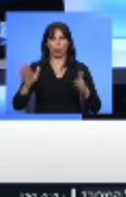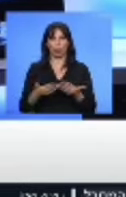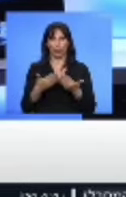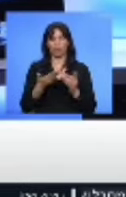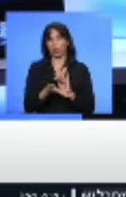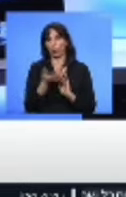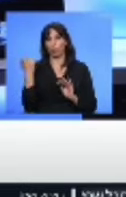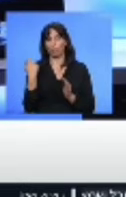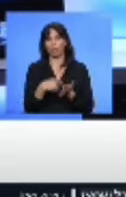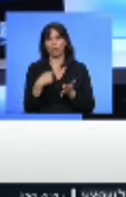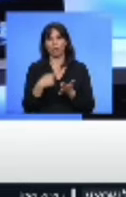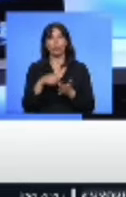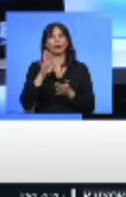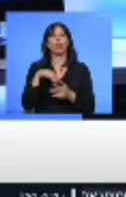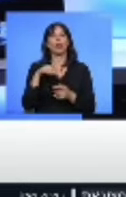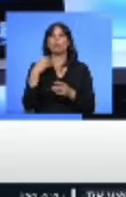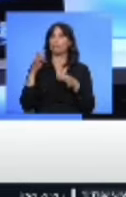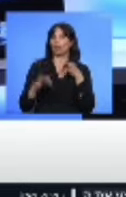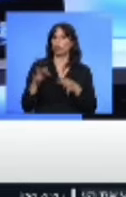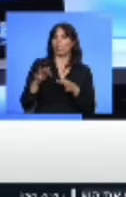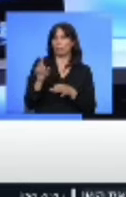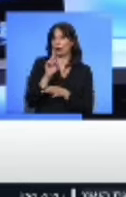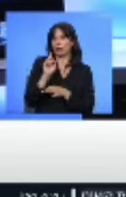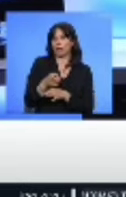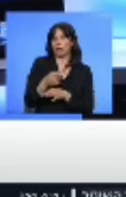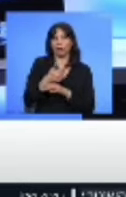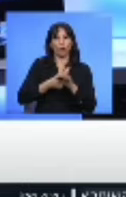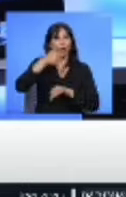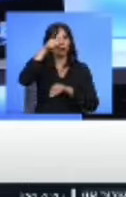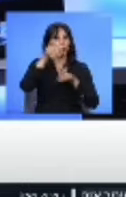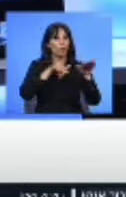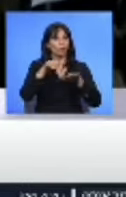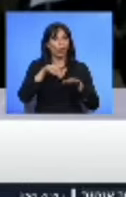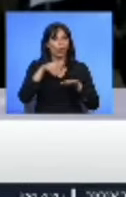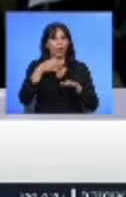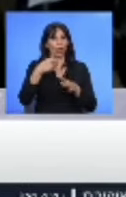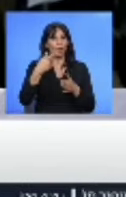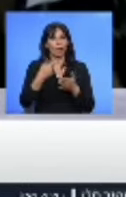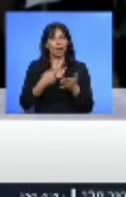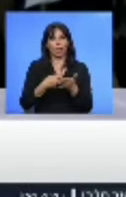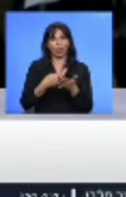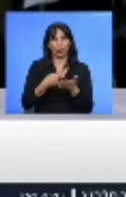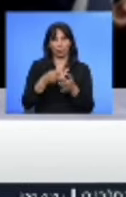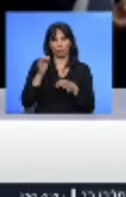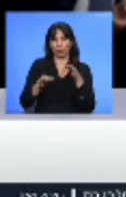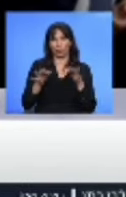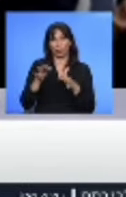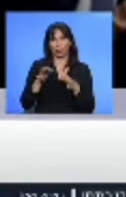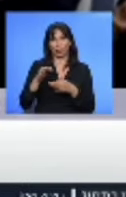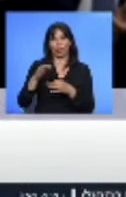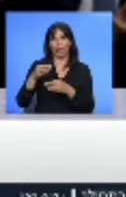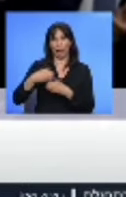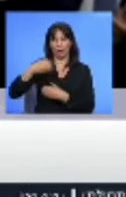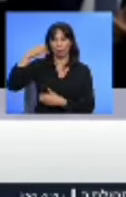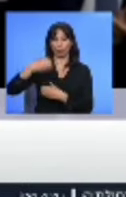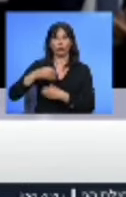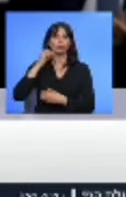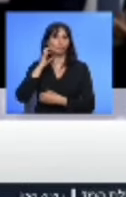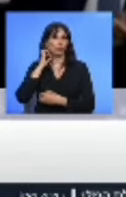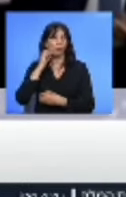גם יעמידו לדין את מי שצריך. אם מעמידים ראש ממשלה על כמה שימפניות, כמה בקבוקי שמפניה וסיגריות מעמידים